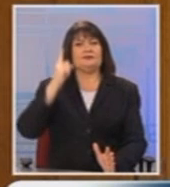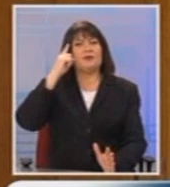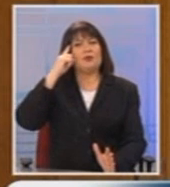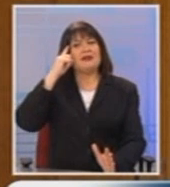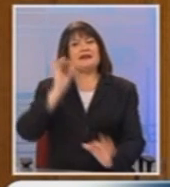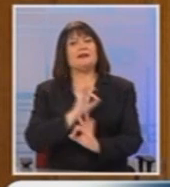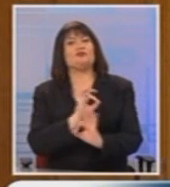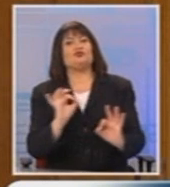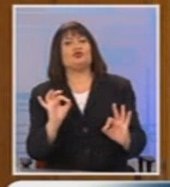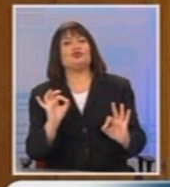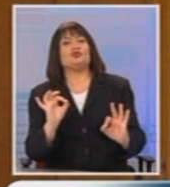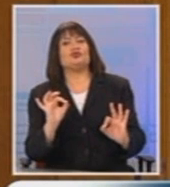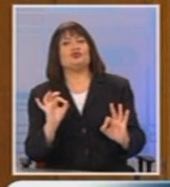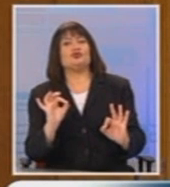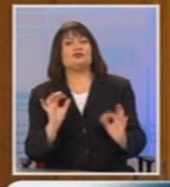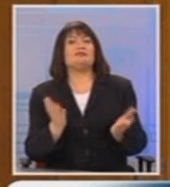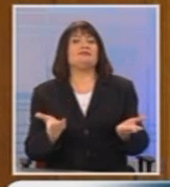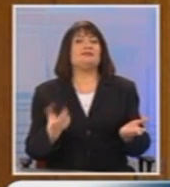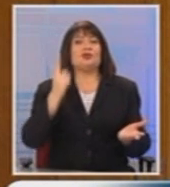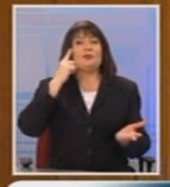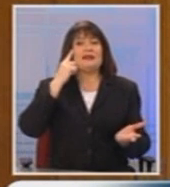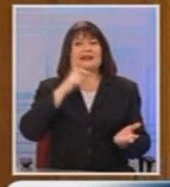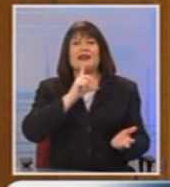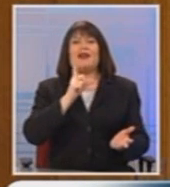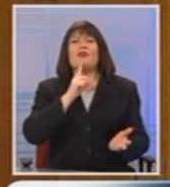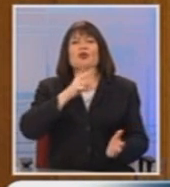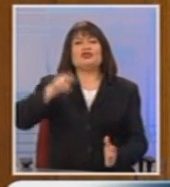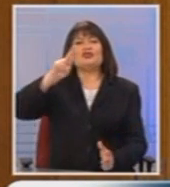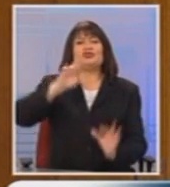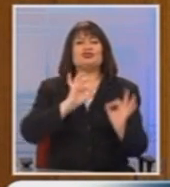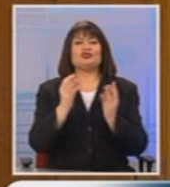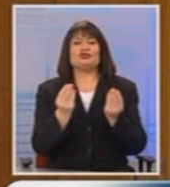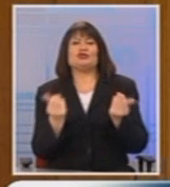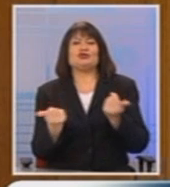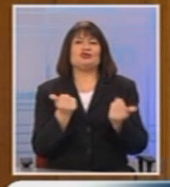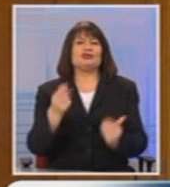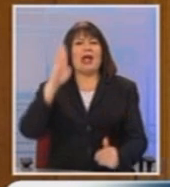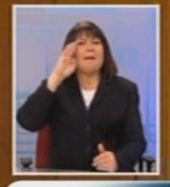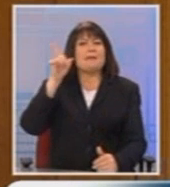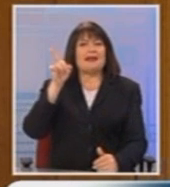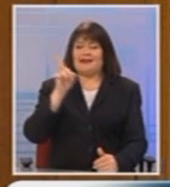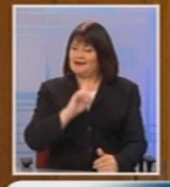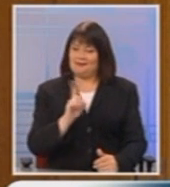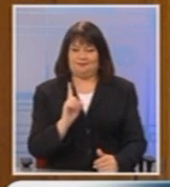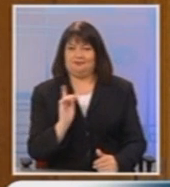ΦΕΔ. Αυτό νομίζω, ότι είμαστε Αμερική, ας πούμε. Λοιπόν, και είδατε.